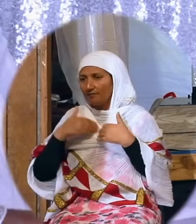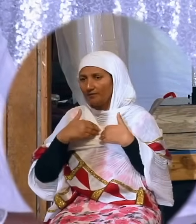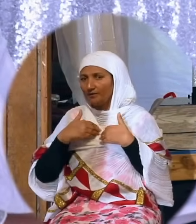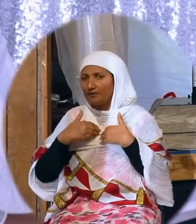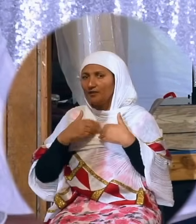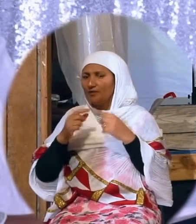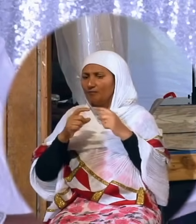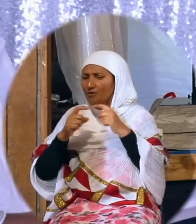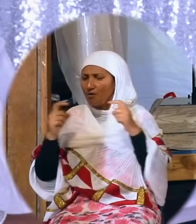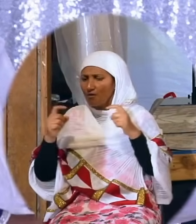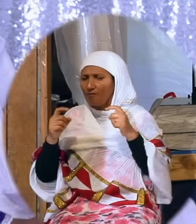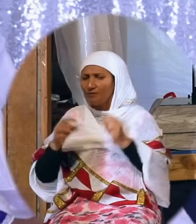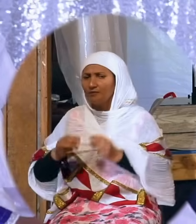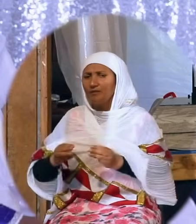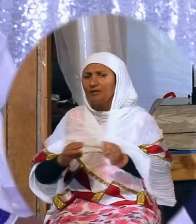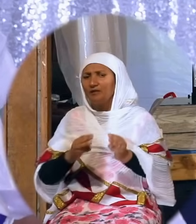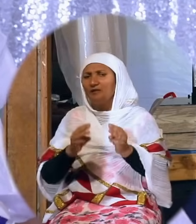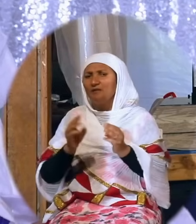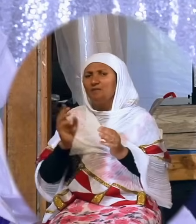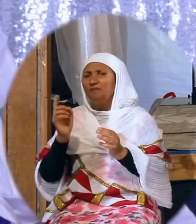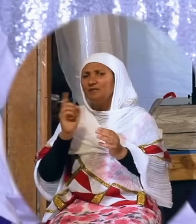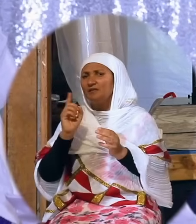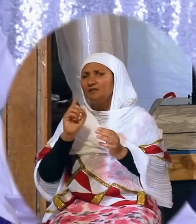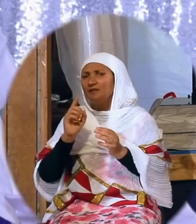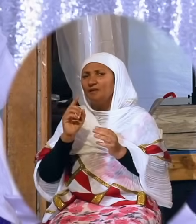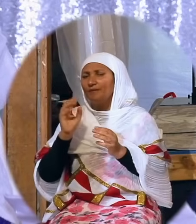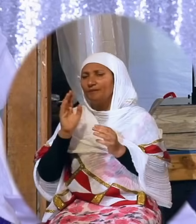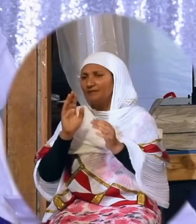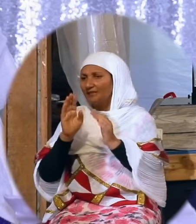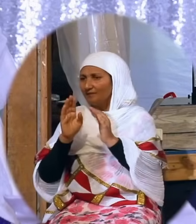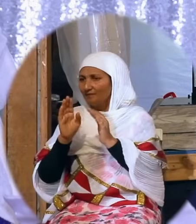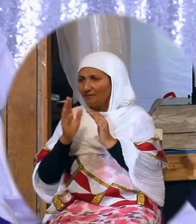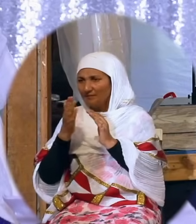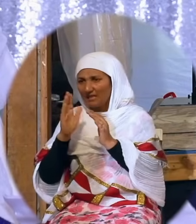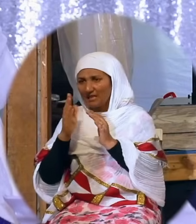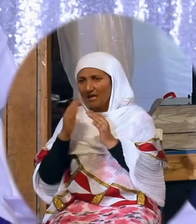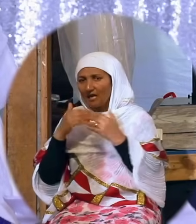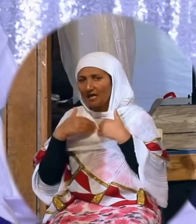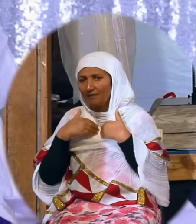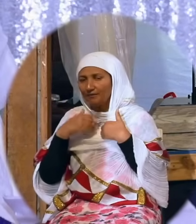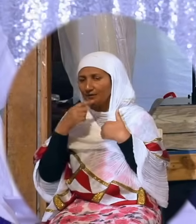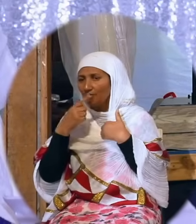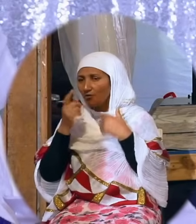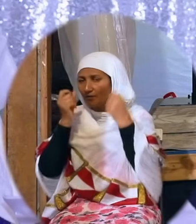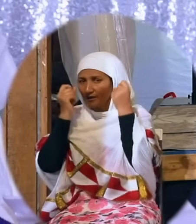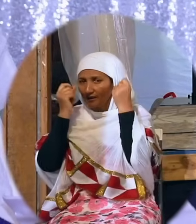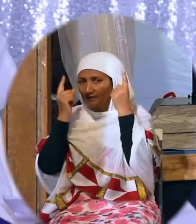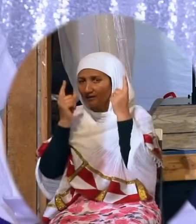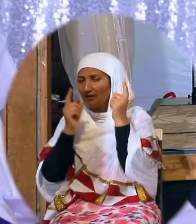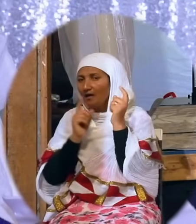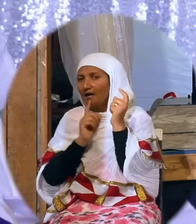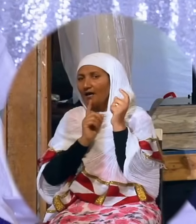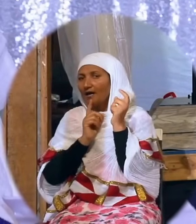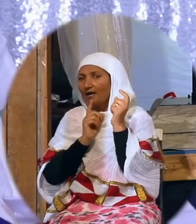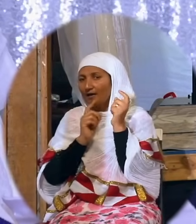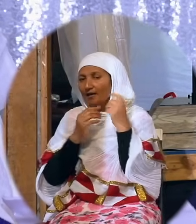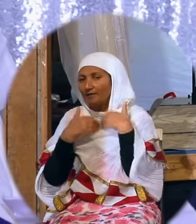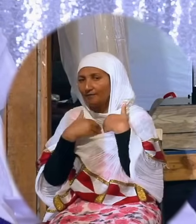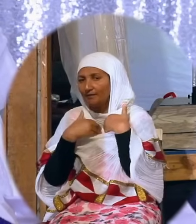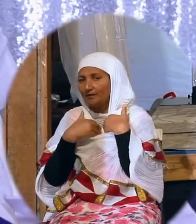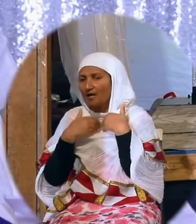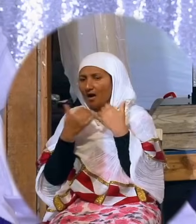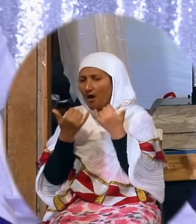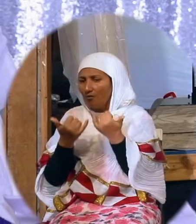መንገድ ምንድነው ምን መምሰል አለበት ቢሆን መገንዘብ አለብንና አሁን ለተጠየቁት